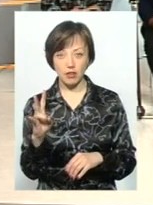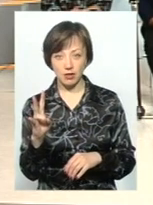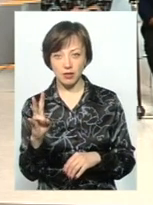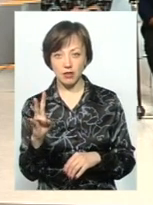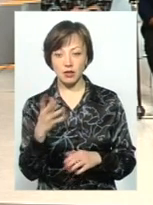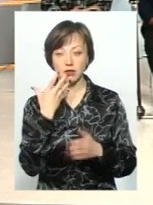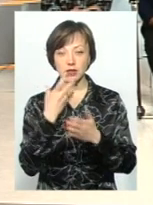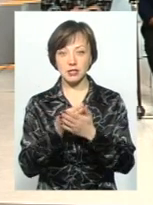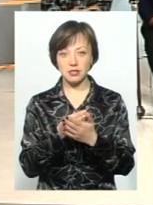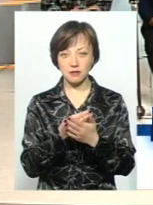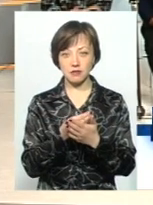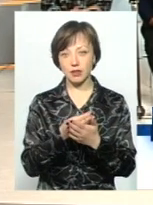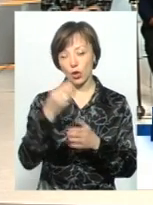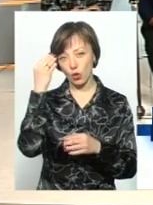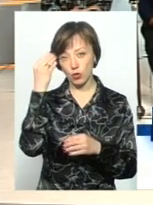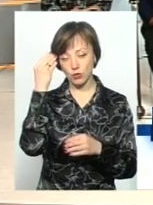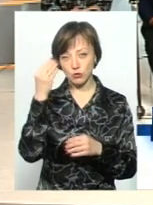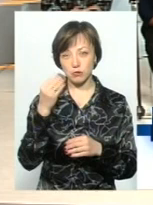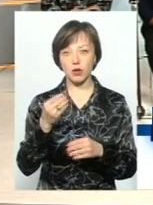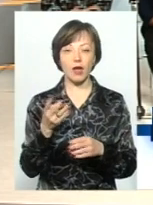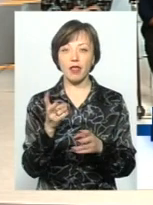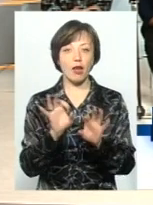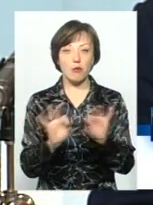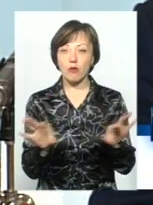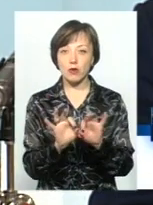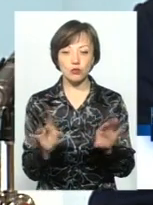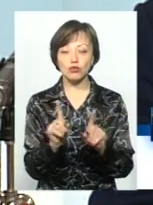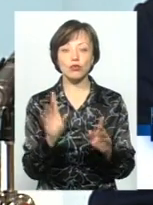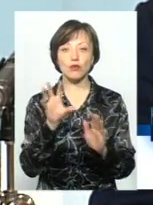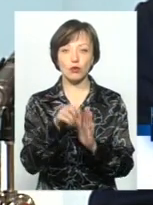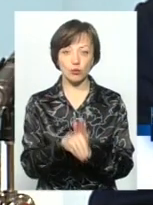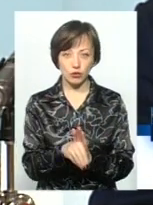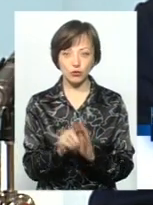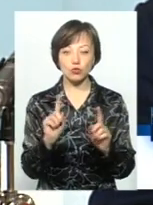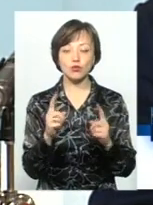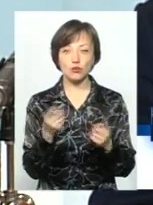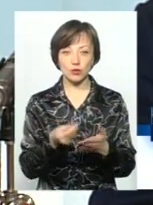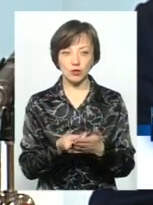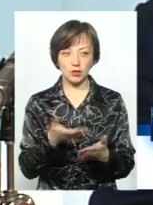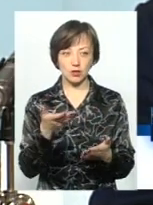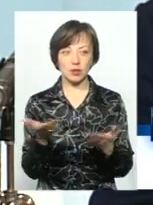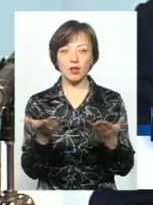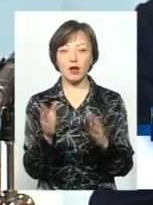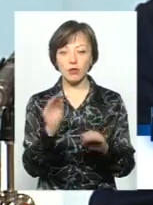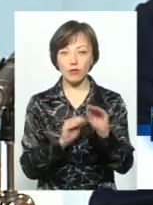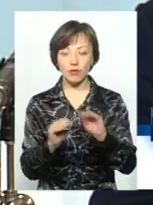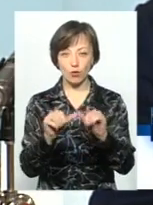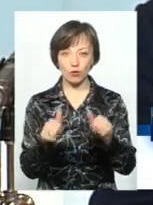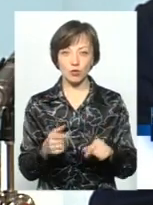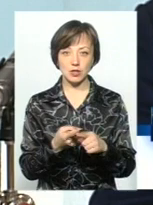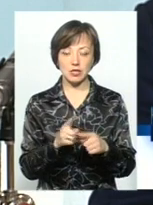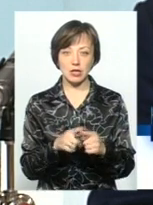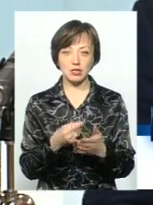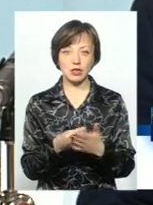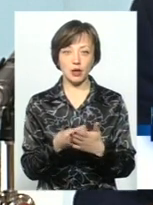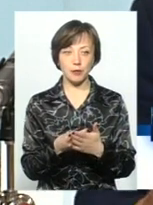і оголосили її в квітні минулого року, не пояснивши, що туди, за рахунок чого, за рахунок яких компонентів формується ця